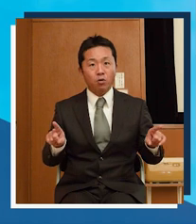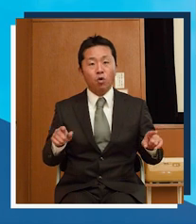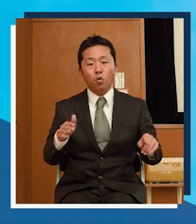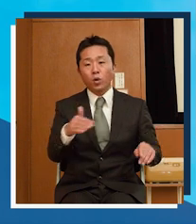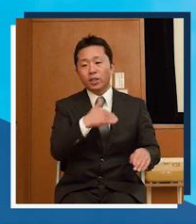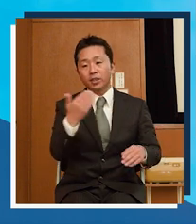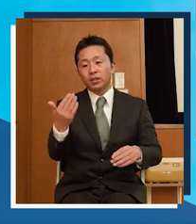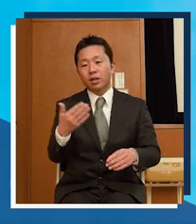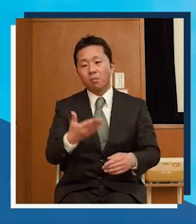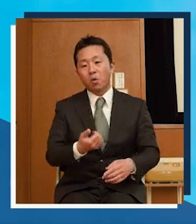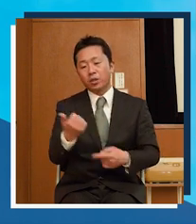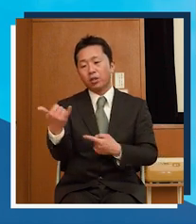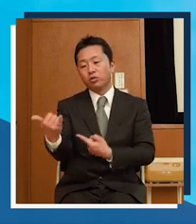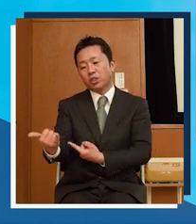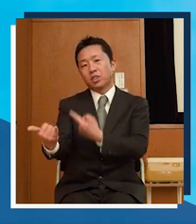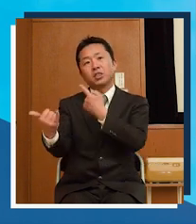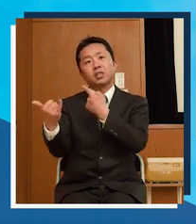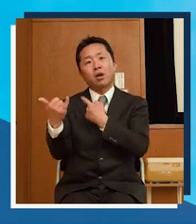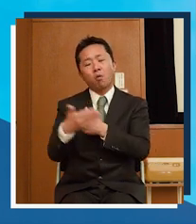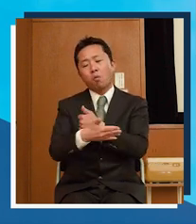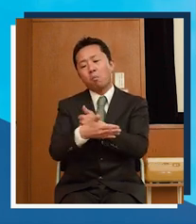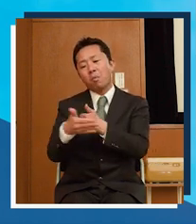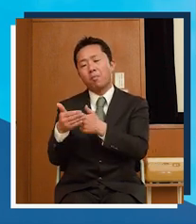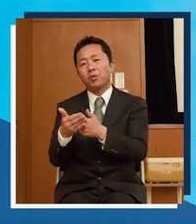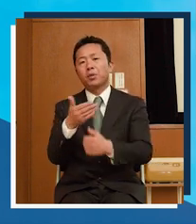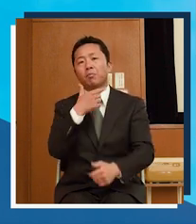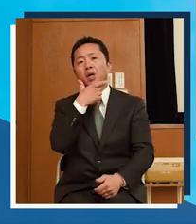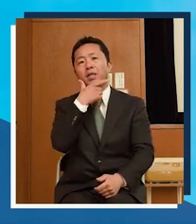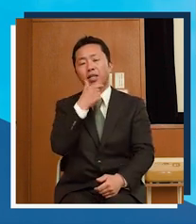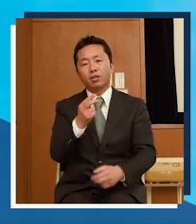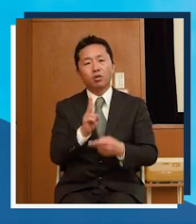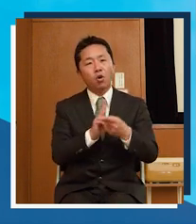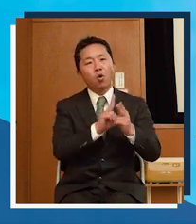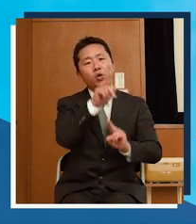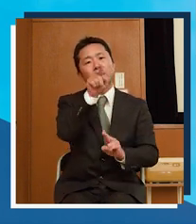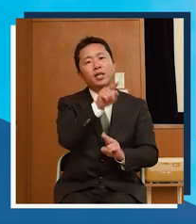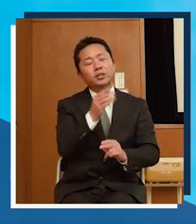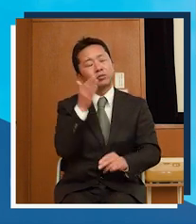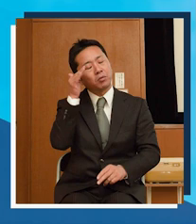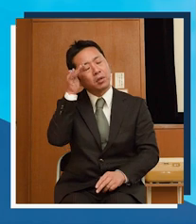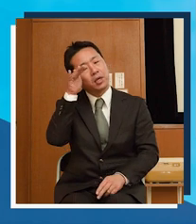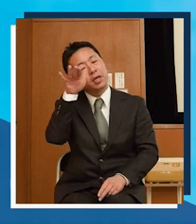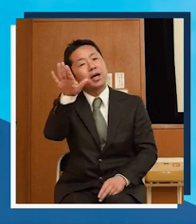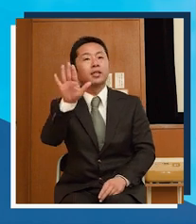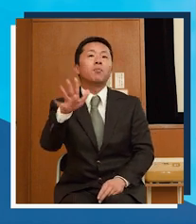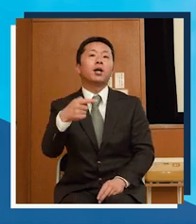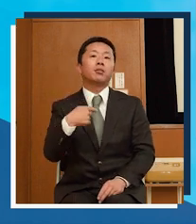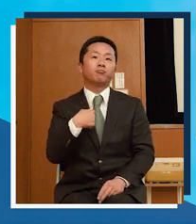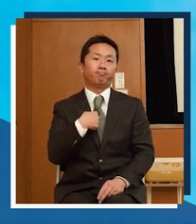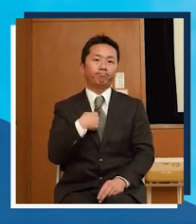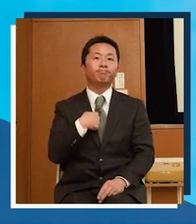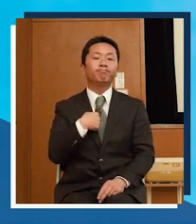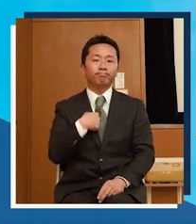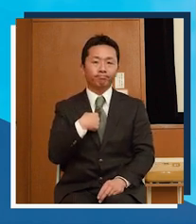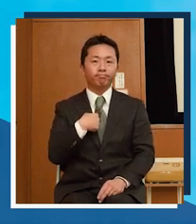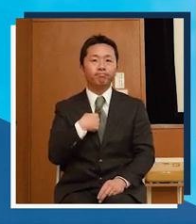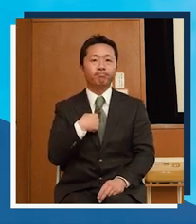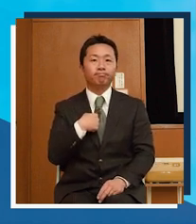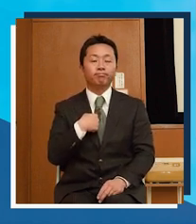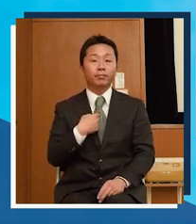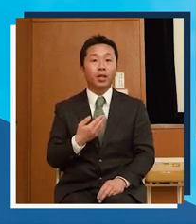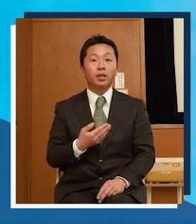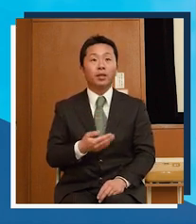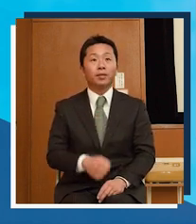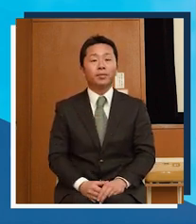っていうのを守られてほしいなっていうのが私たちうちなの願いだと思っていますそして皆さんが